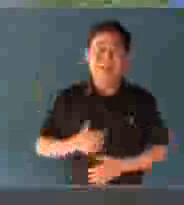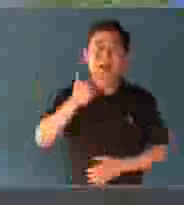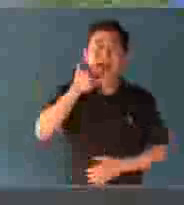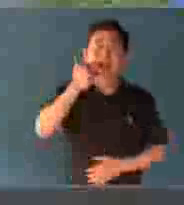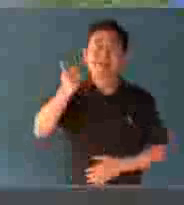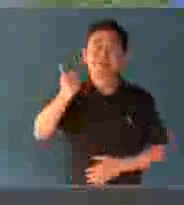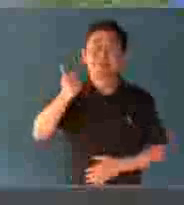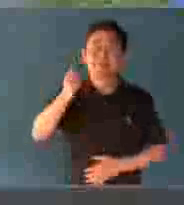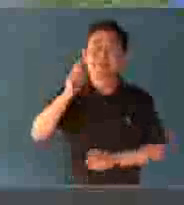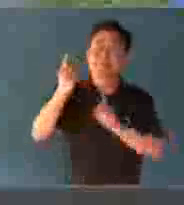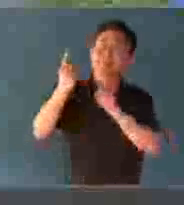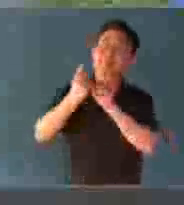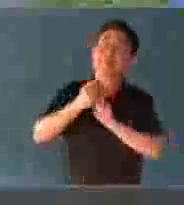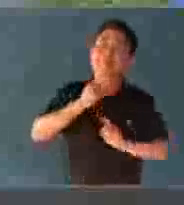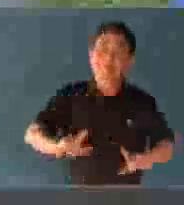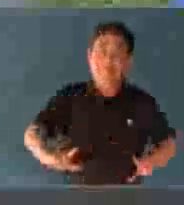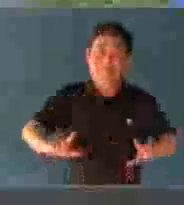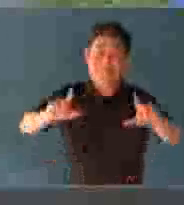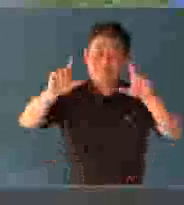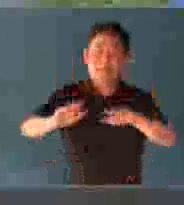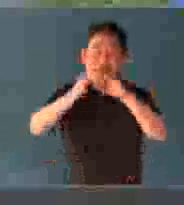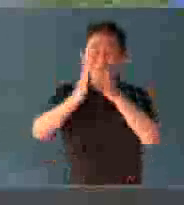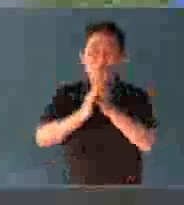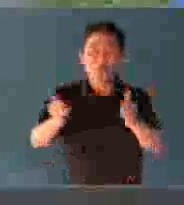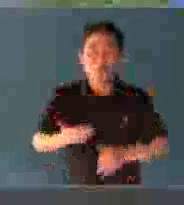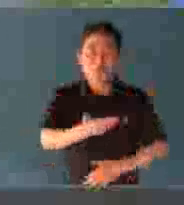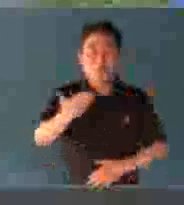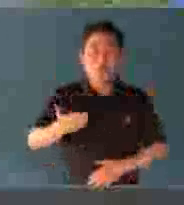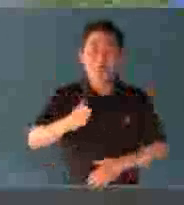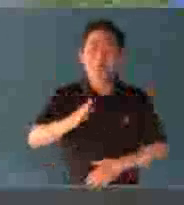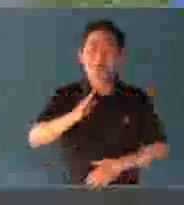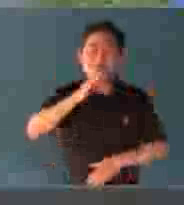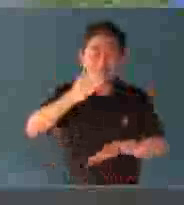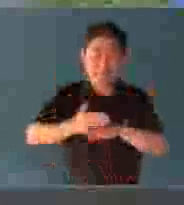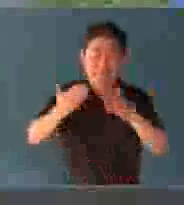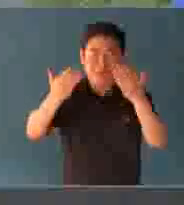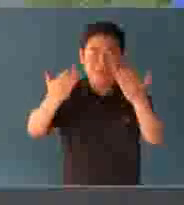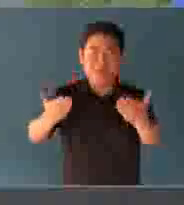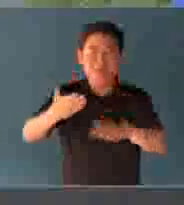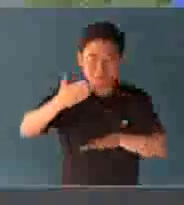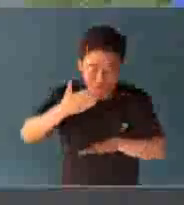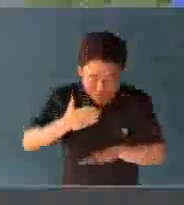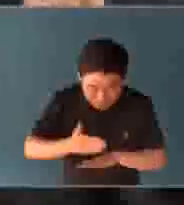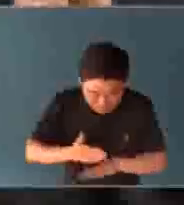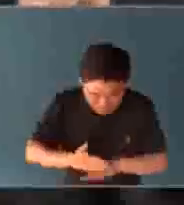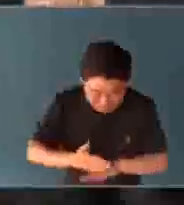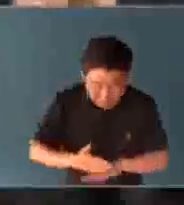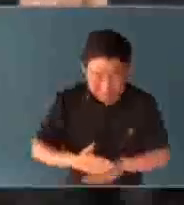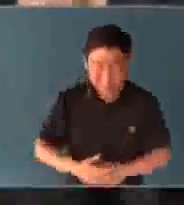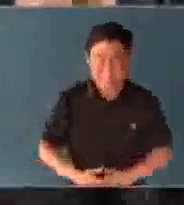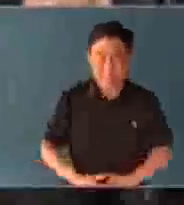아버님을 사무치게 뵙고 싶은 날입니다. 모든 국민분들께 진심으로 감사드립니다. 감사합니다.